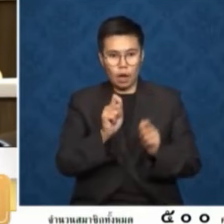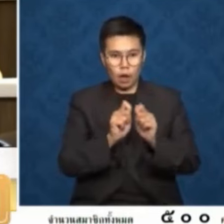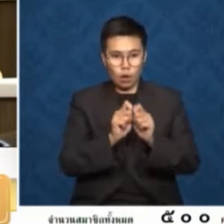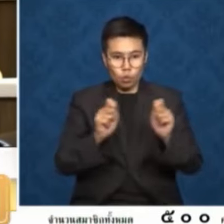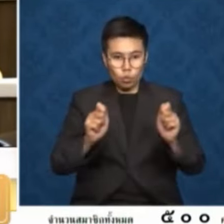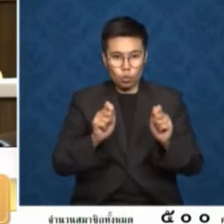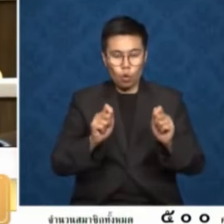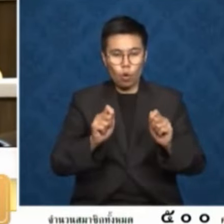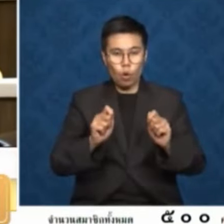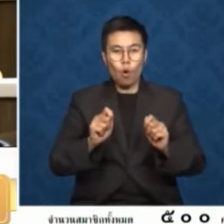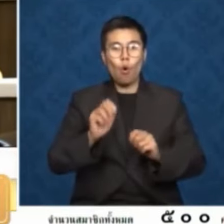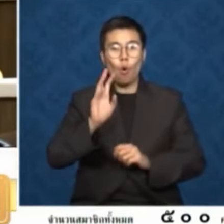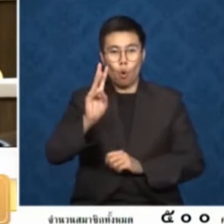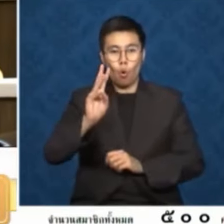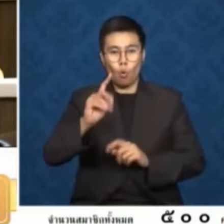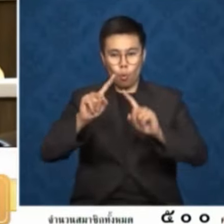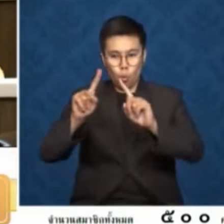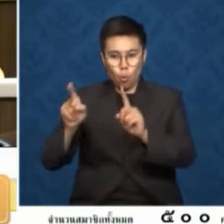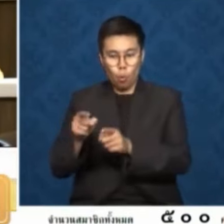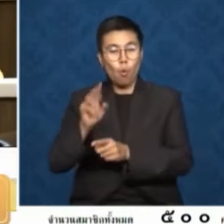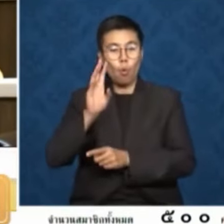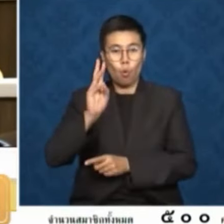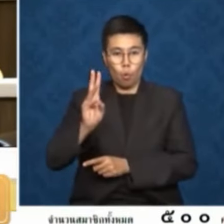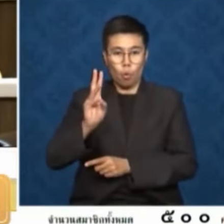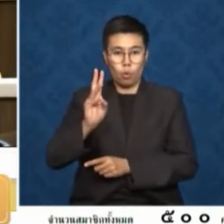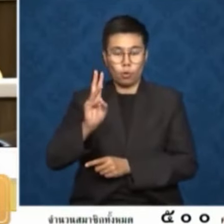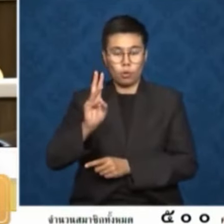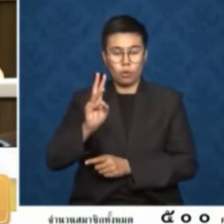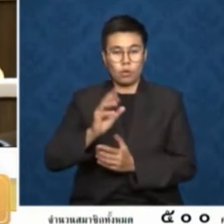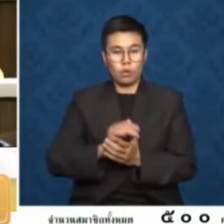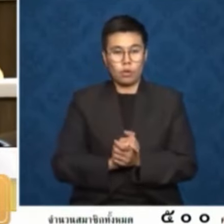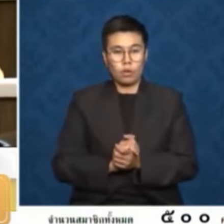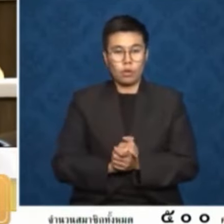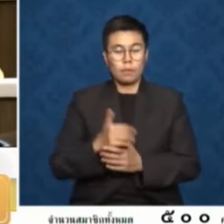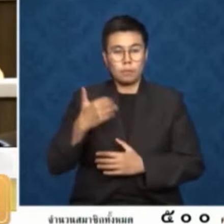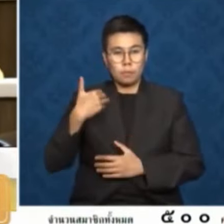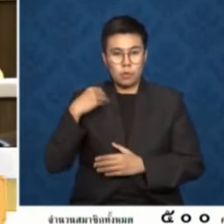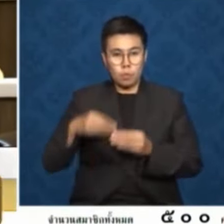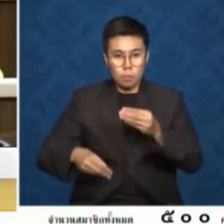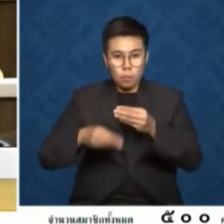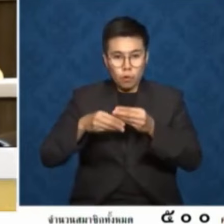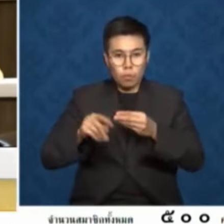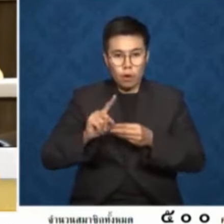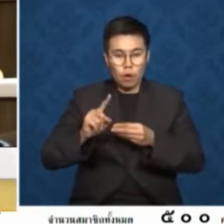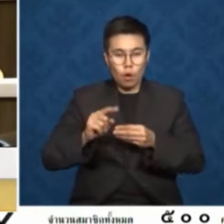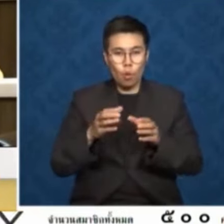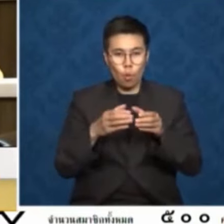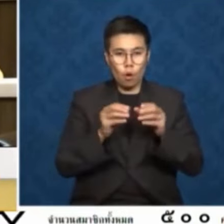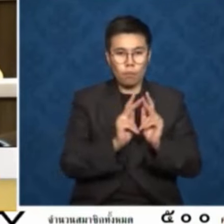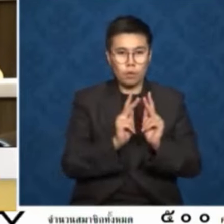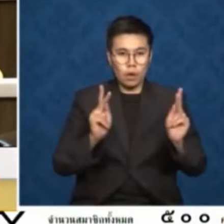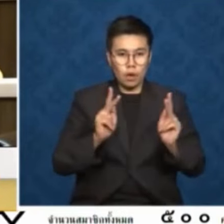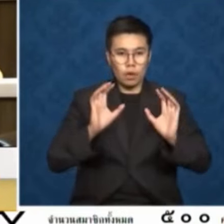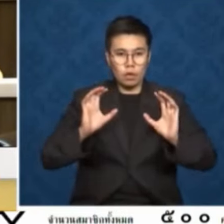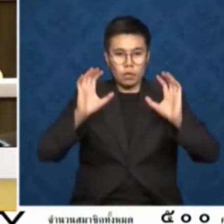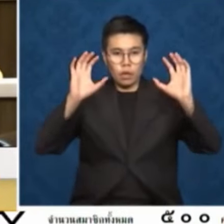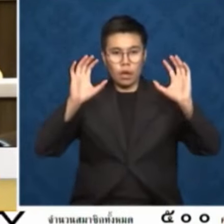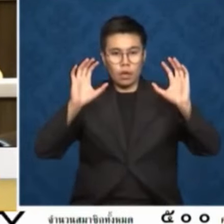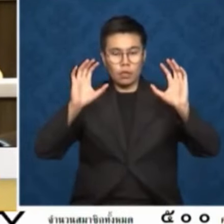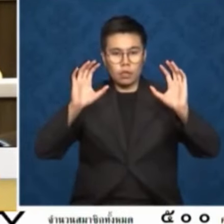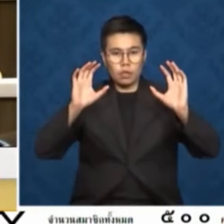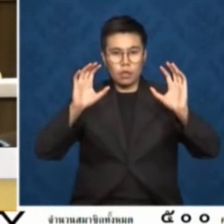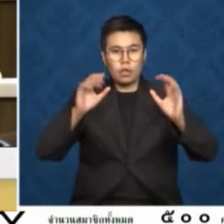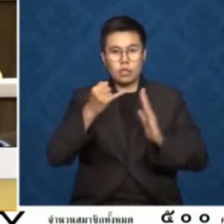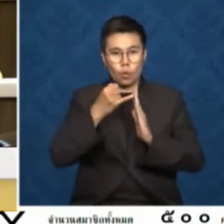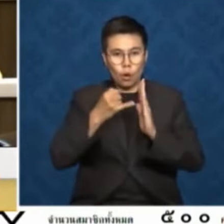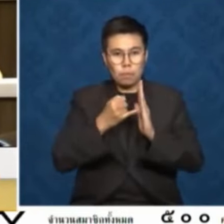ที่6วงเล็บ6นี่นะครับท่านประธานครับร่างฉบับนี้ได้เพิ่มว่า ให้คณะกรรมการข้าราชการองค์การบริหารส่วนจังหวัด